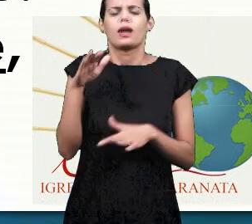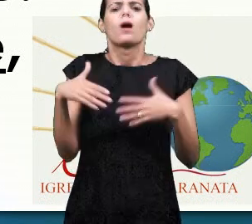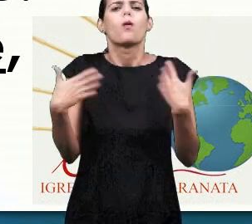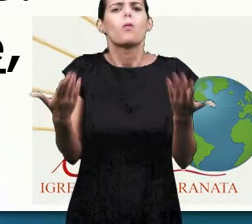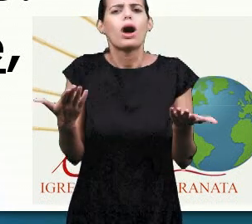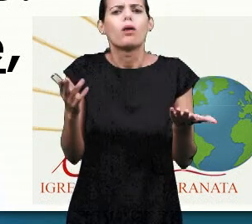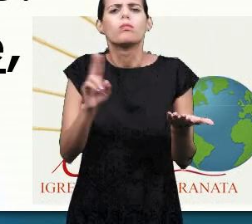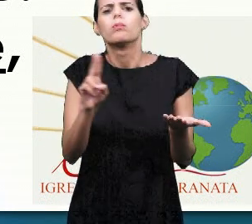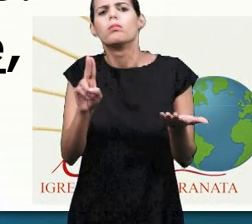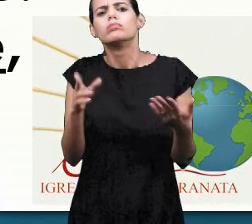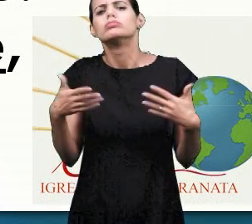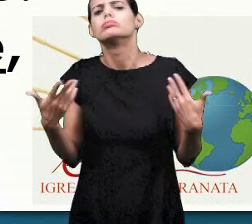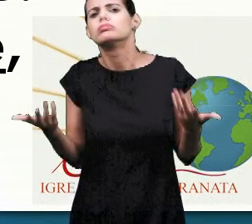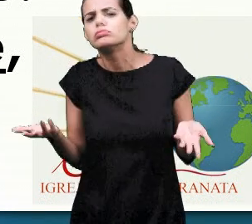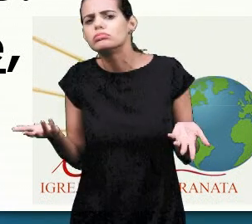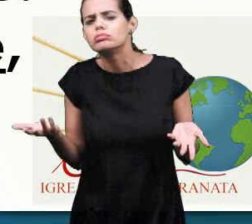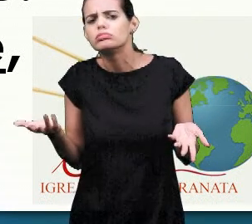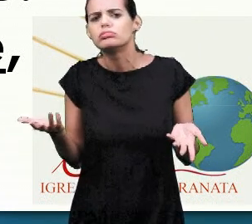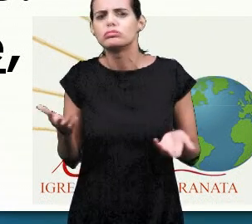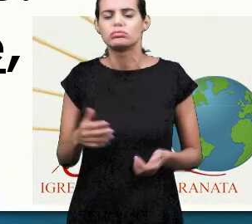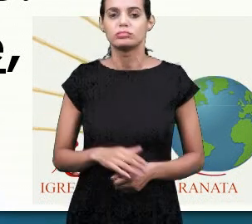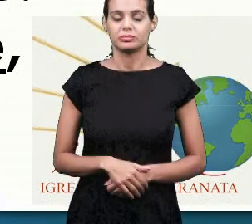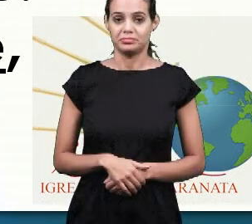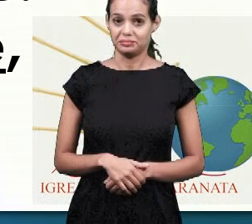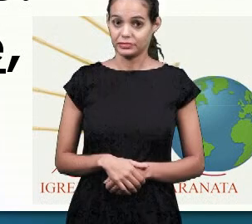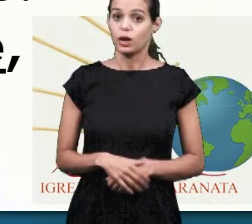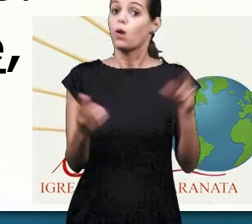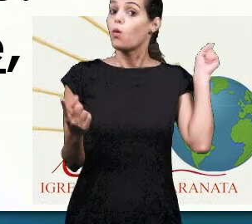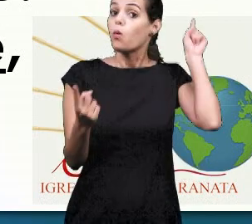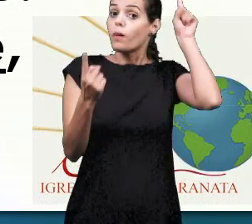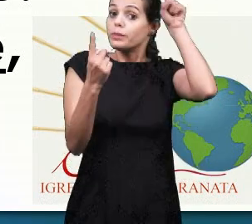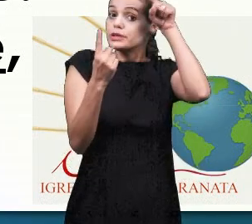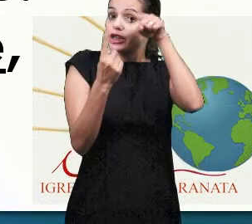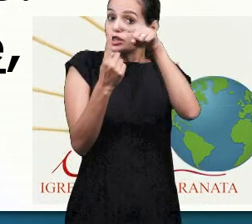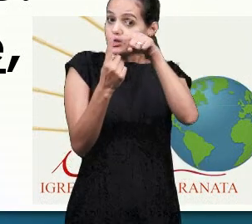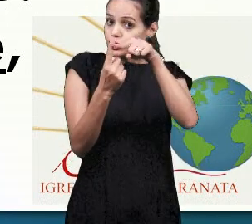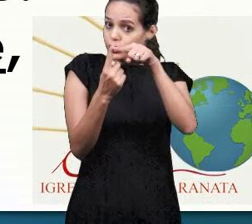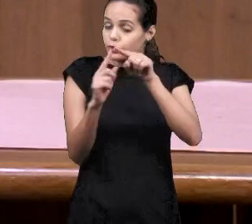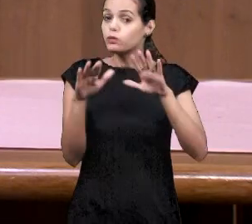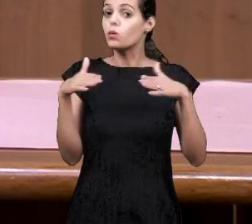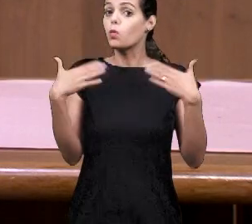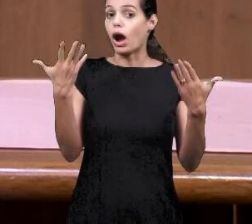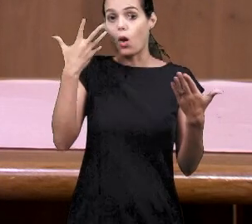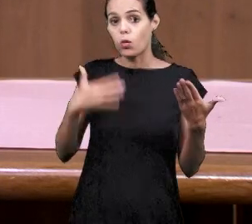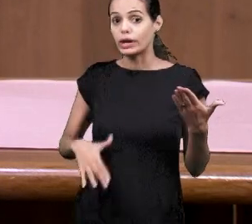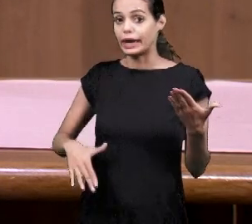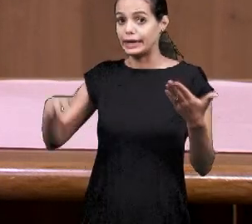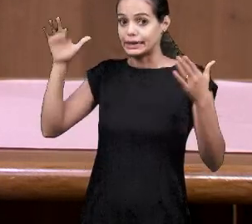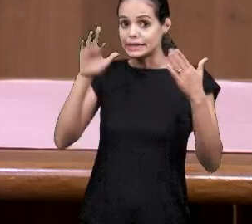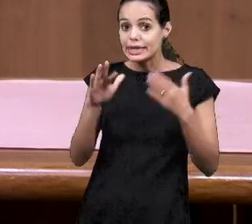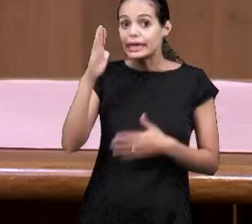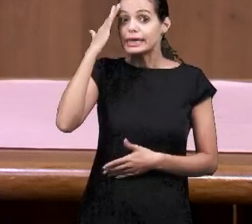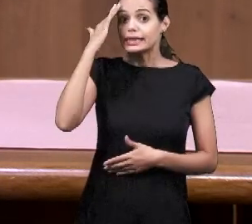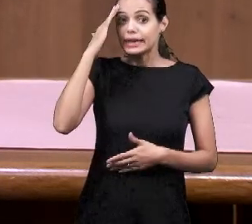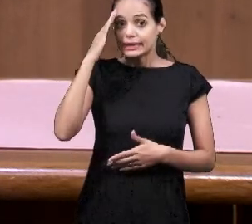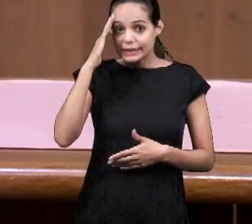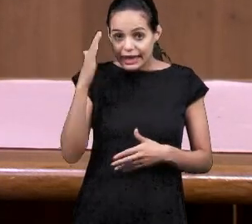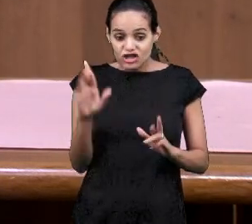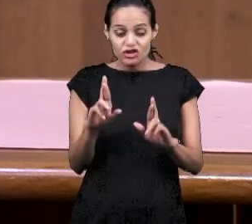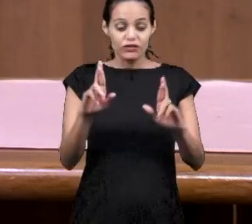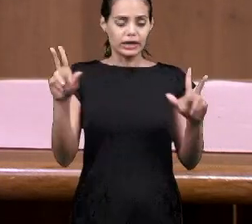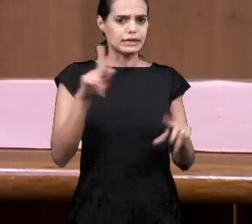L'application, l'objectif, que l'enfant puisse discerner entre la véritable Pâque et cette